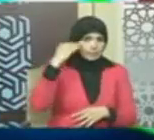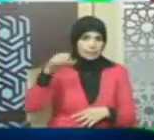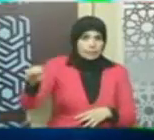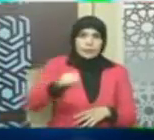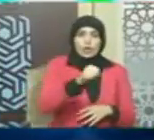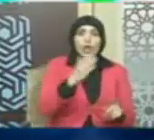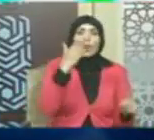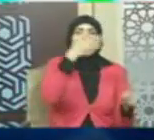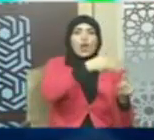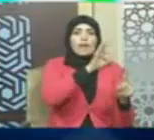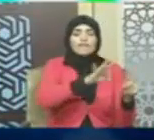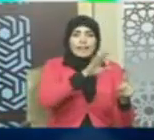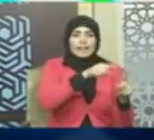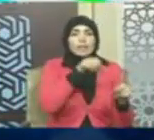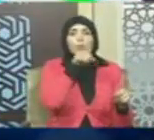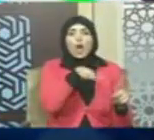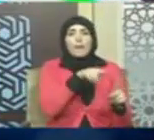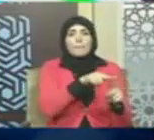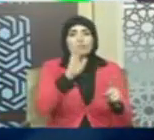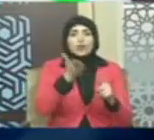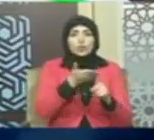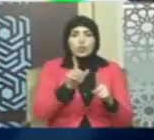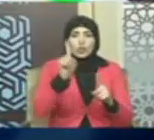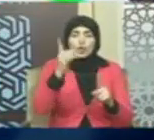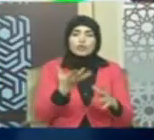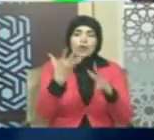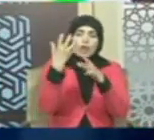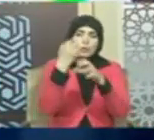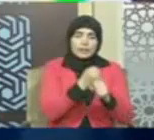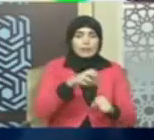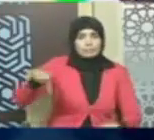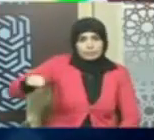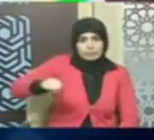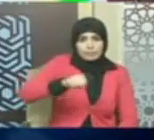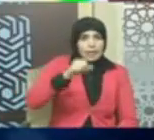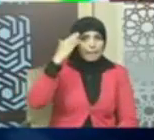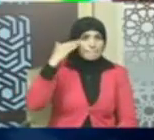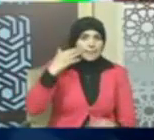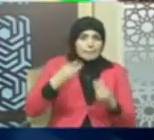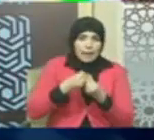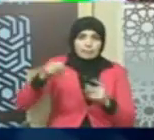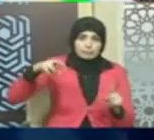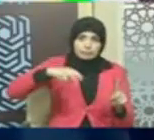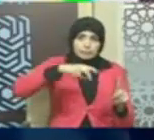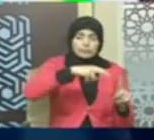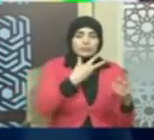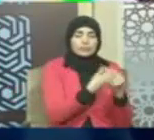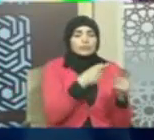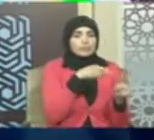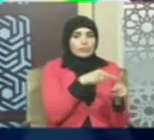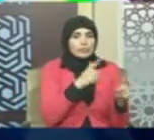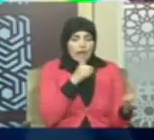وذهب بها إلى رسول الله صلى الله عليه وسلم، فعلم رسول الله بما